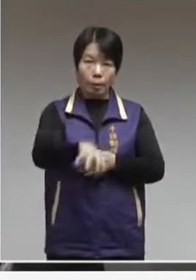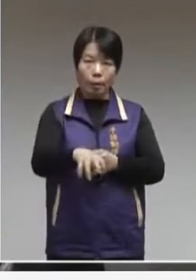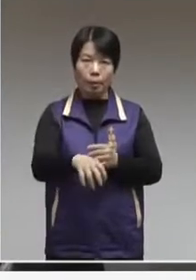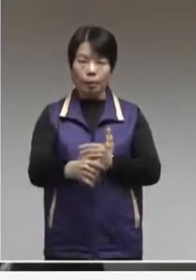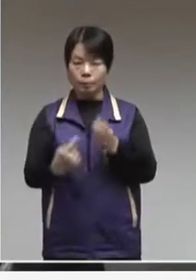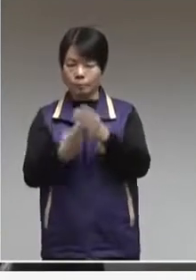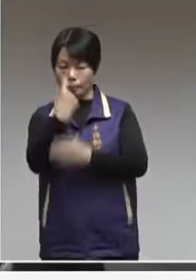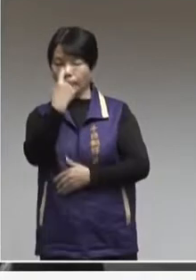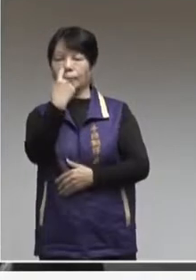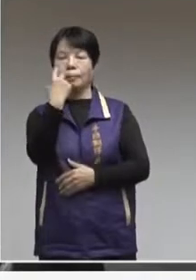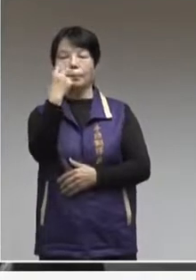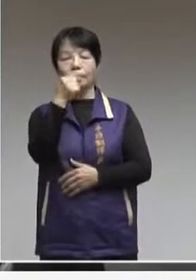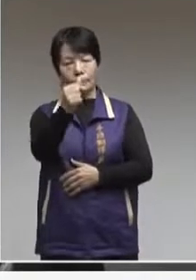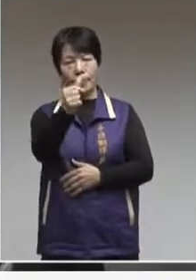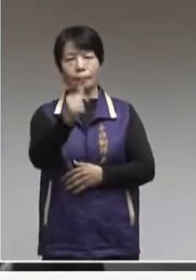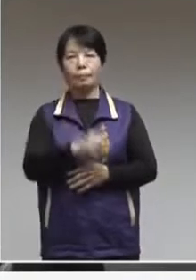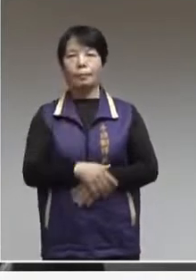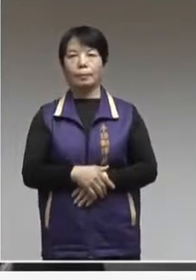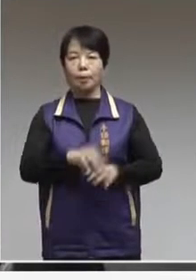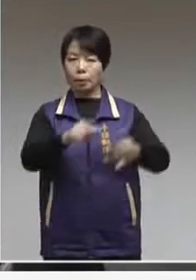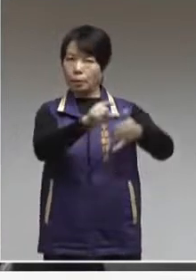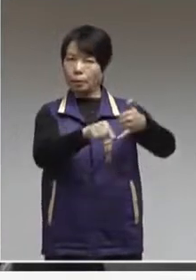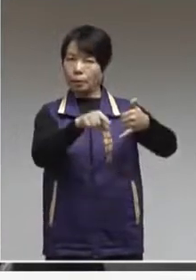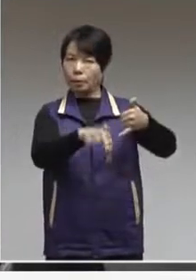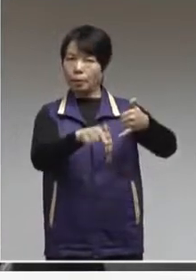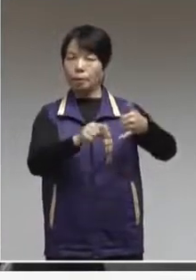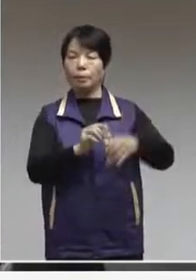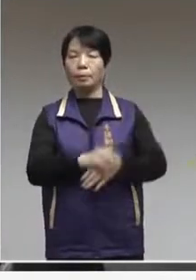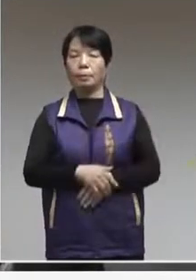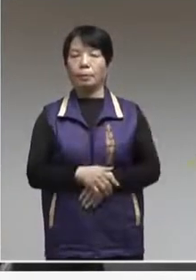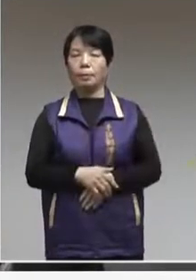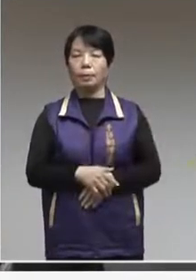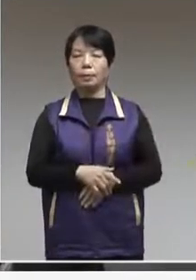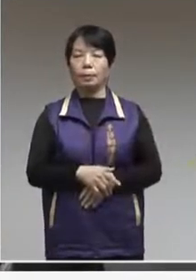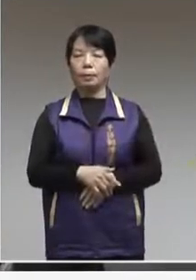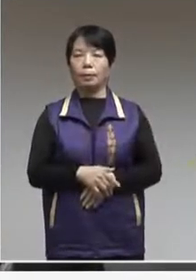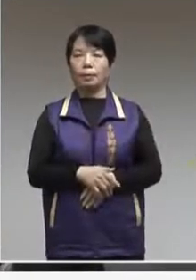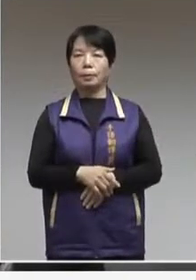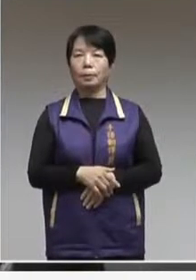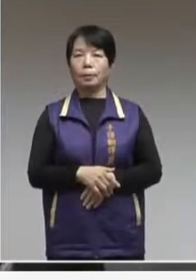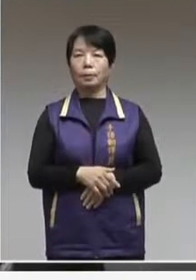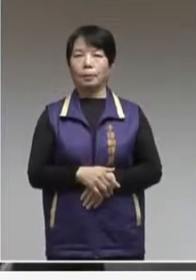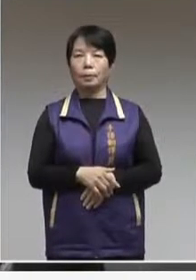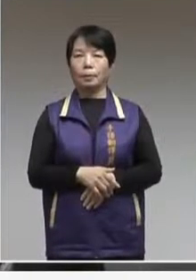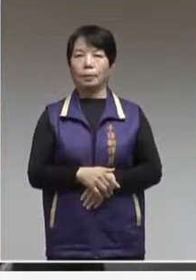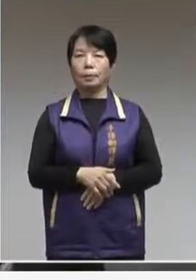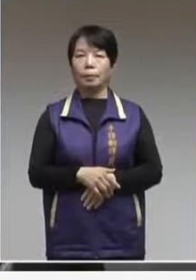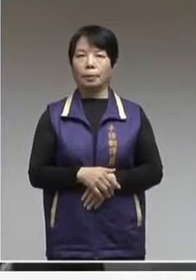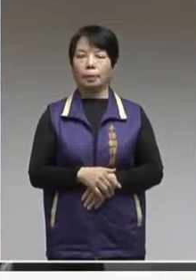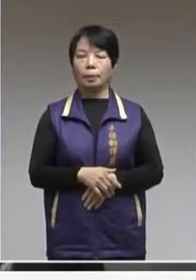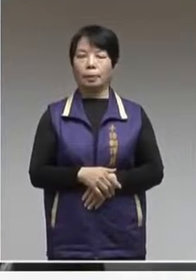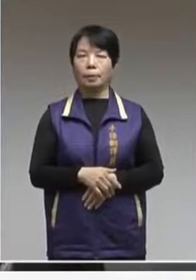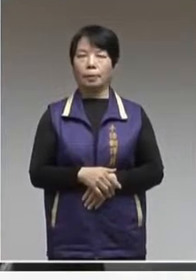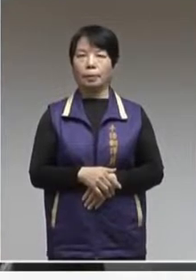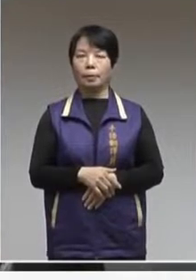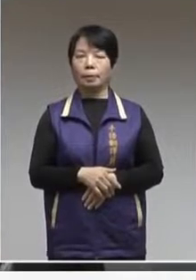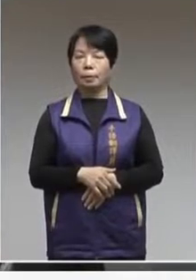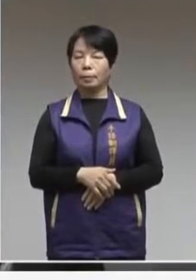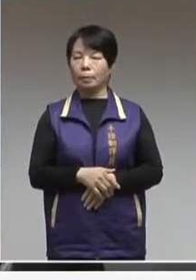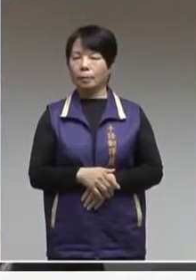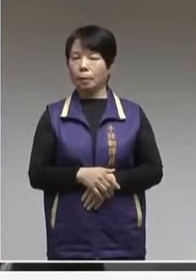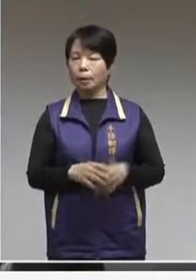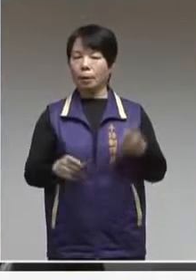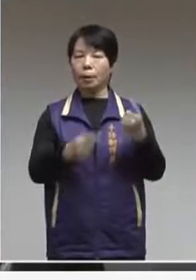那这个个案呢，大概是我们首例在社区筛检站筛出的这个一般民众。